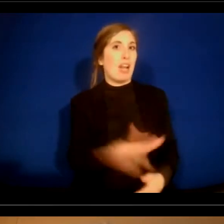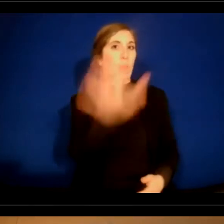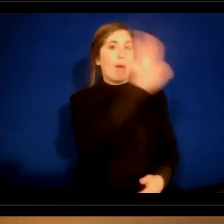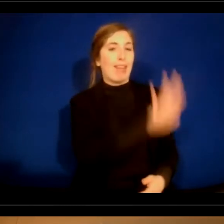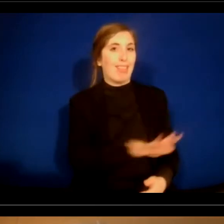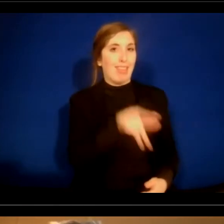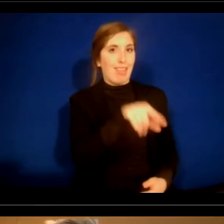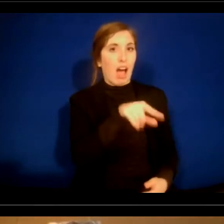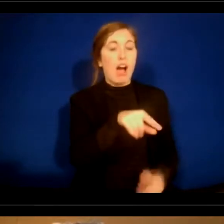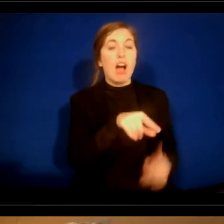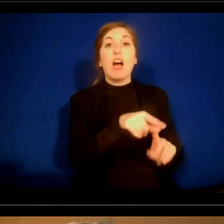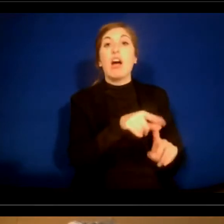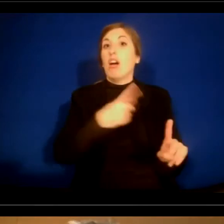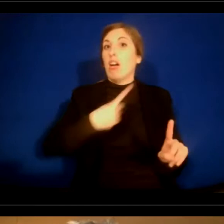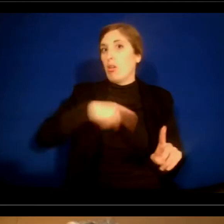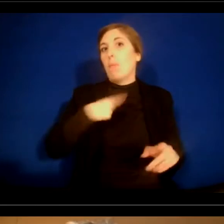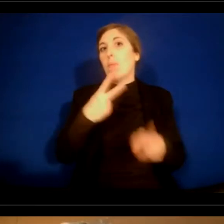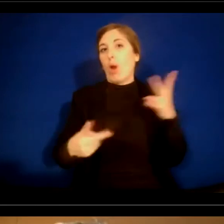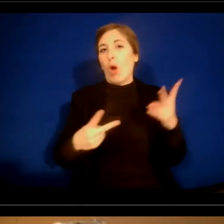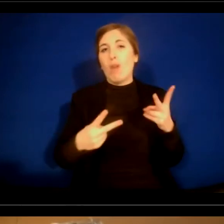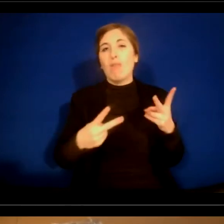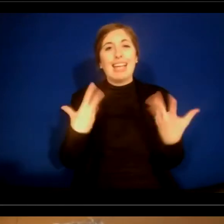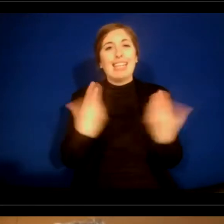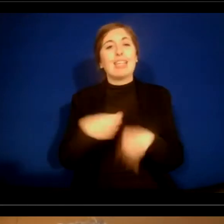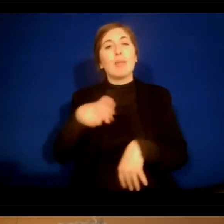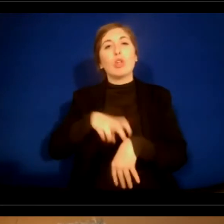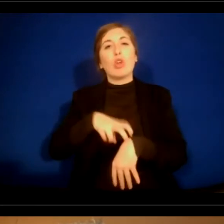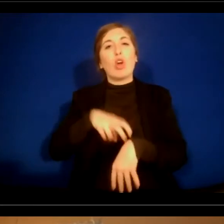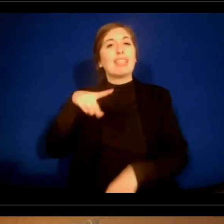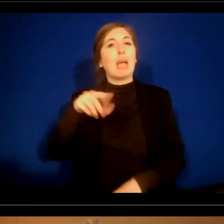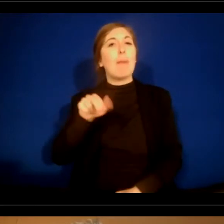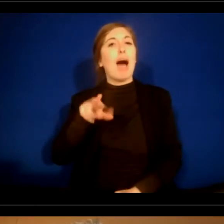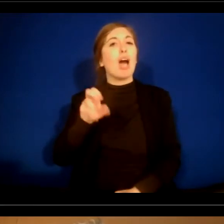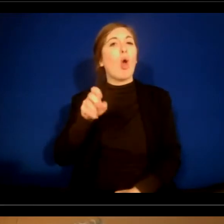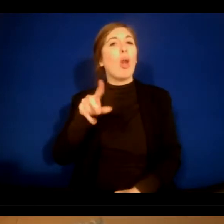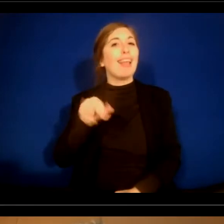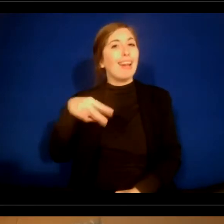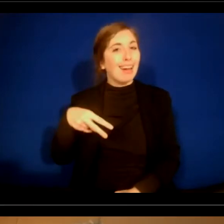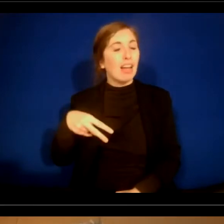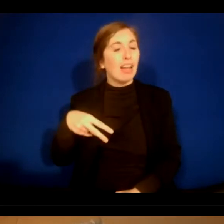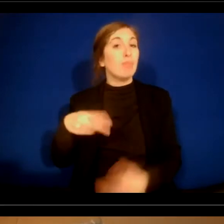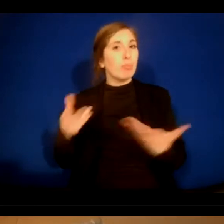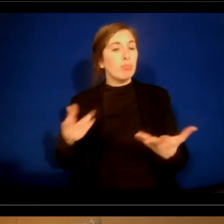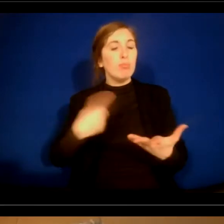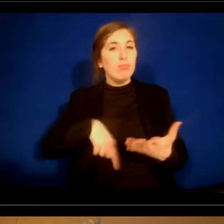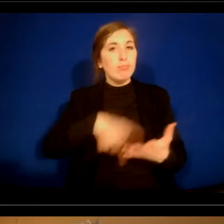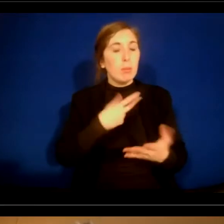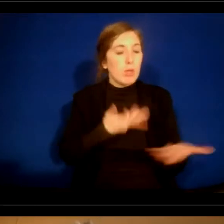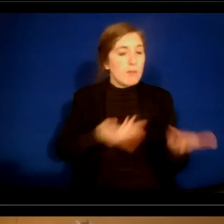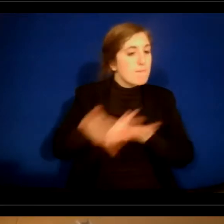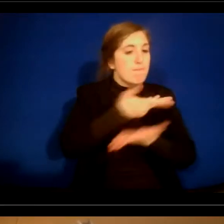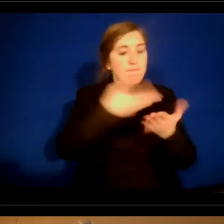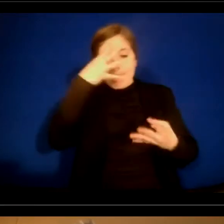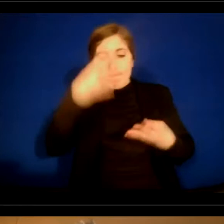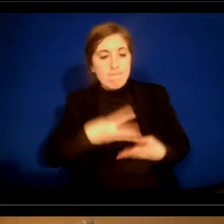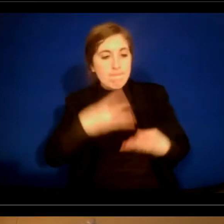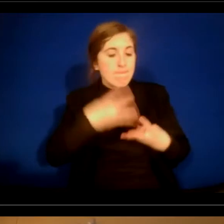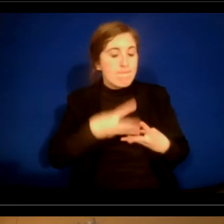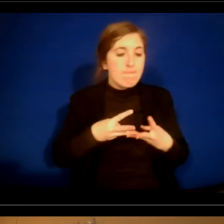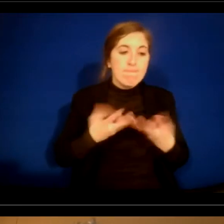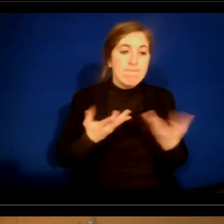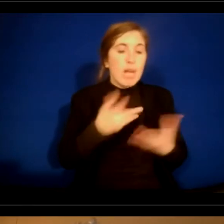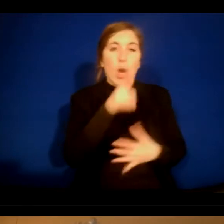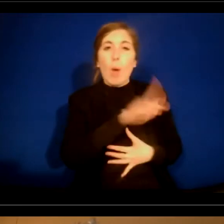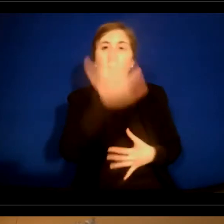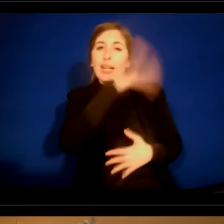ragionare insieme anche alla dottoressa Parolin su come magari dare un supporto in